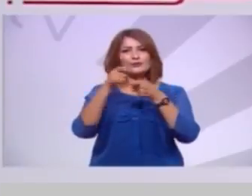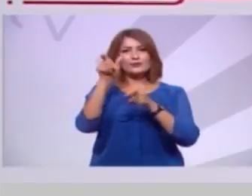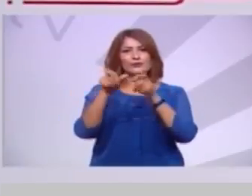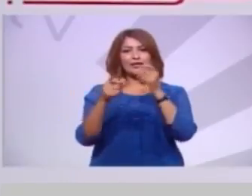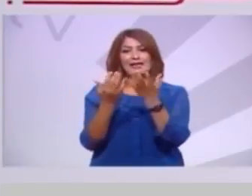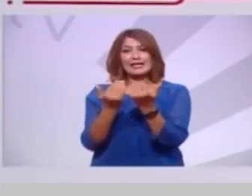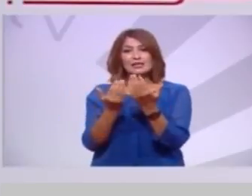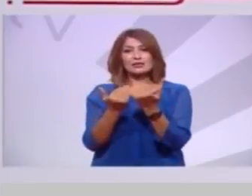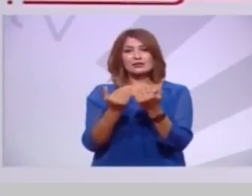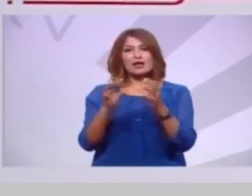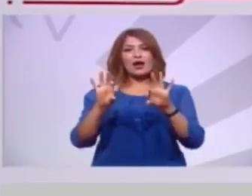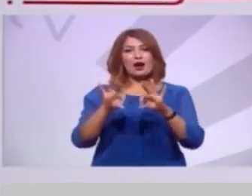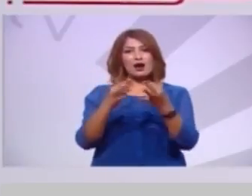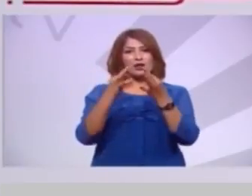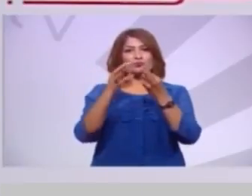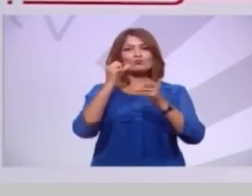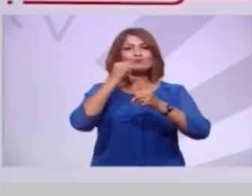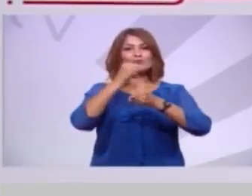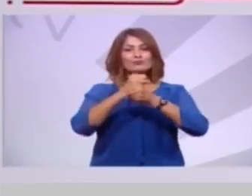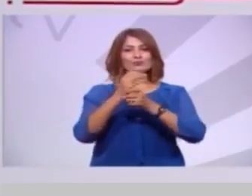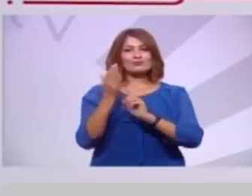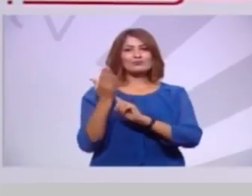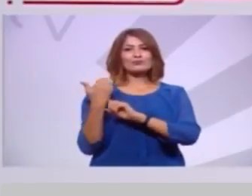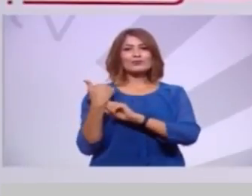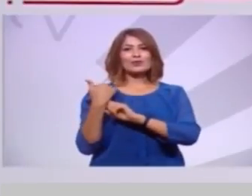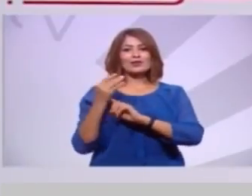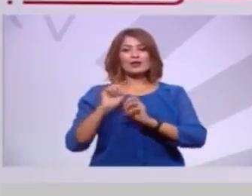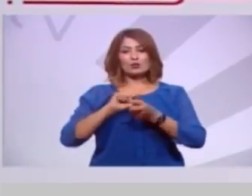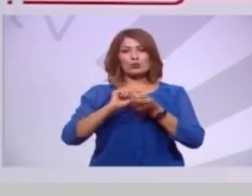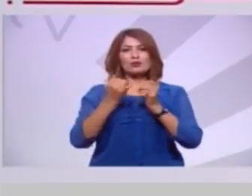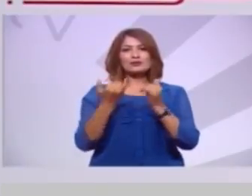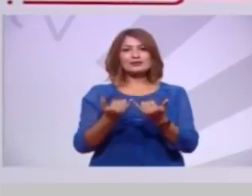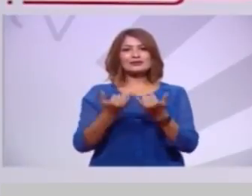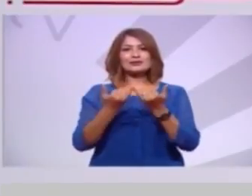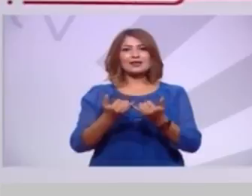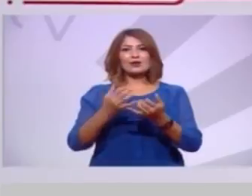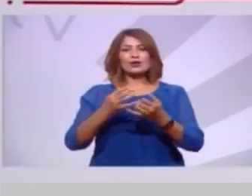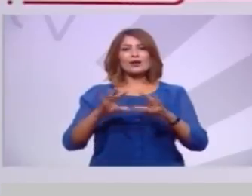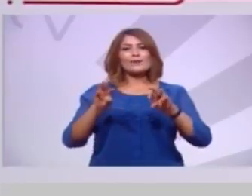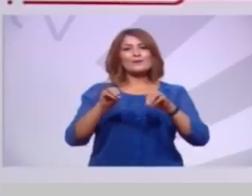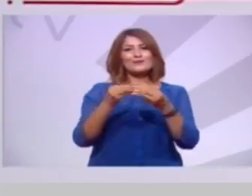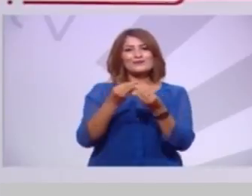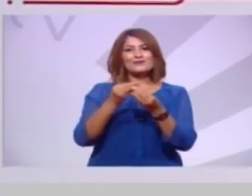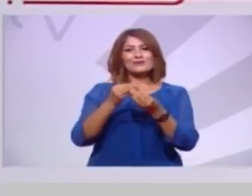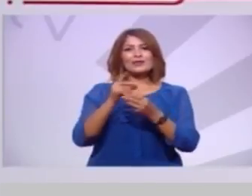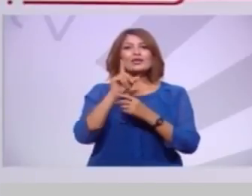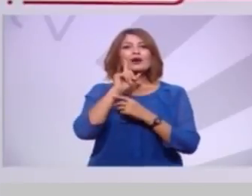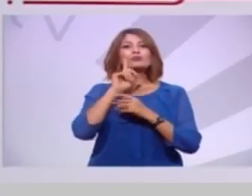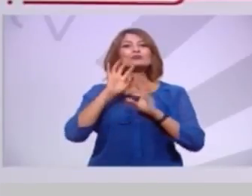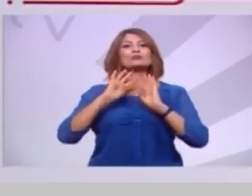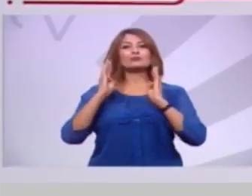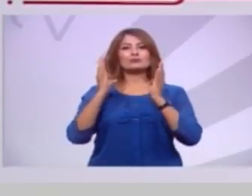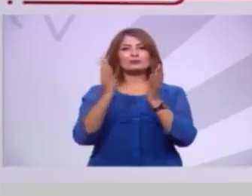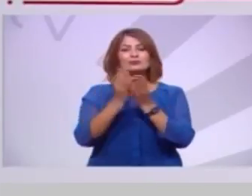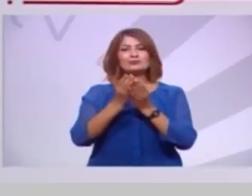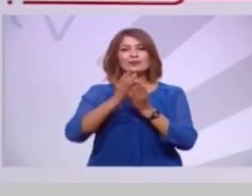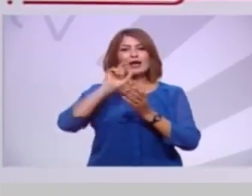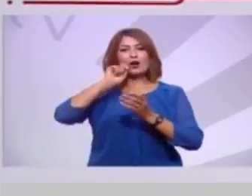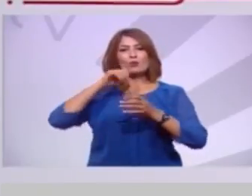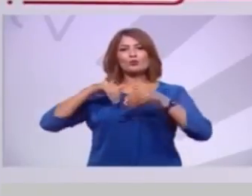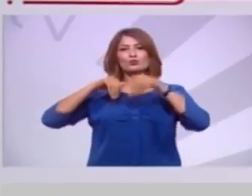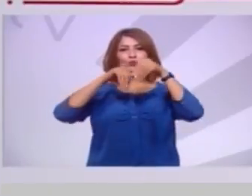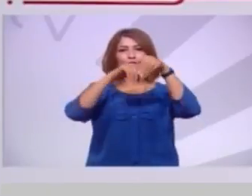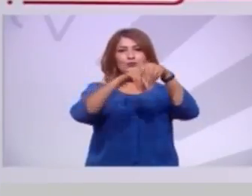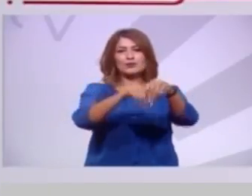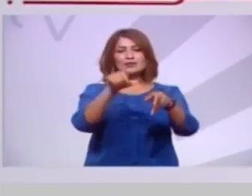عشر سنوات كامله وبدا يرى النور ولابد من رجال ونساء يقفون وراء حتى ترى